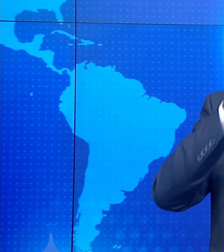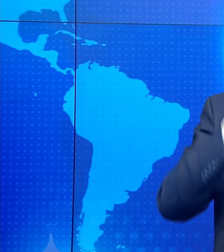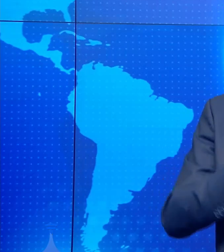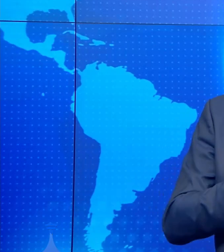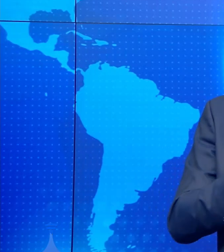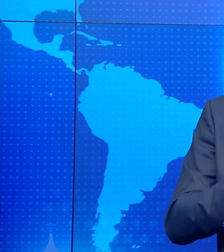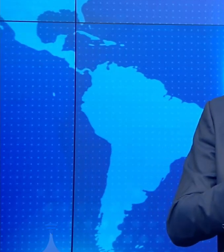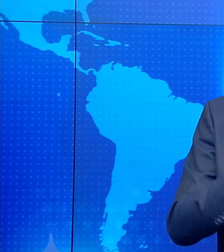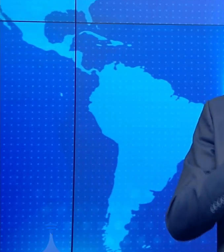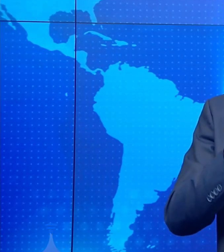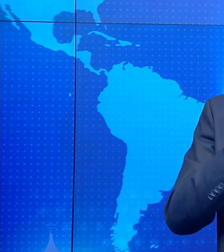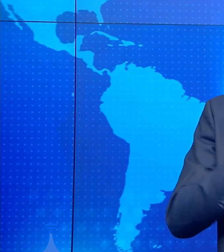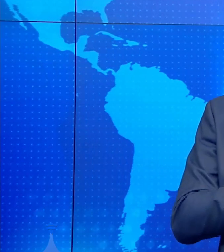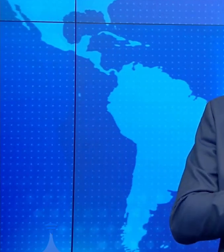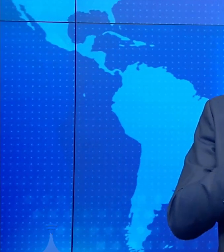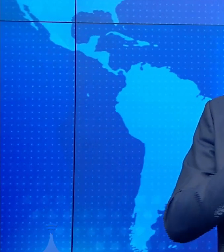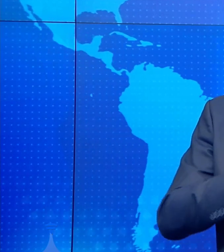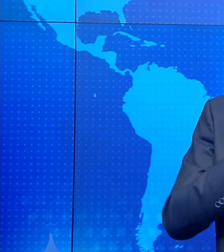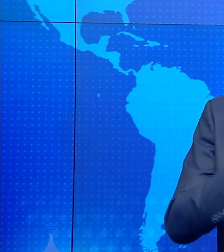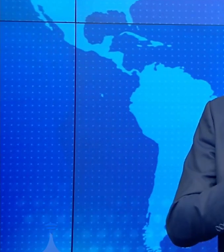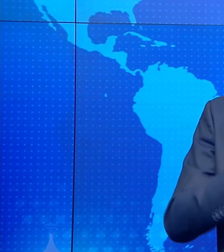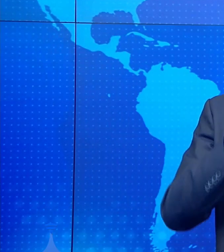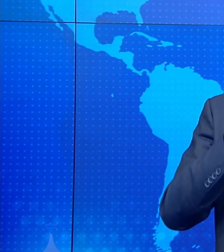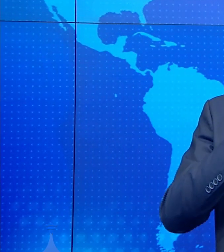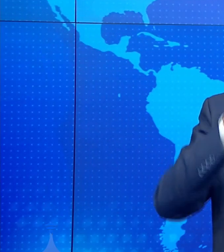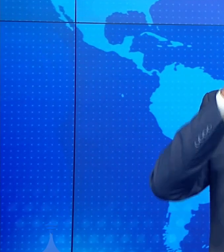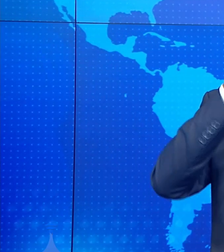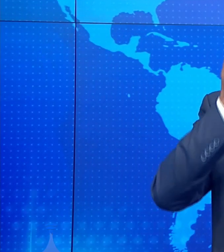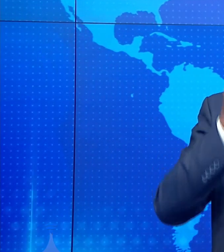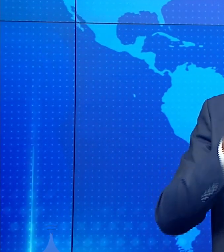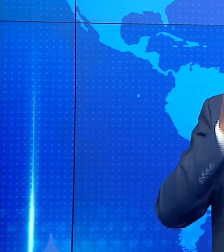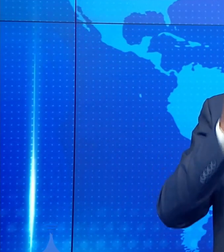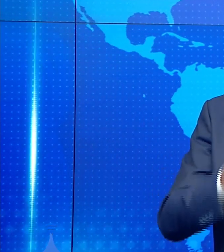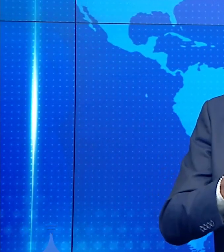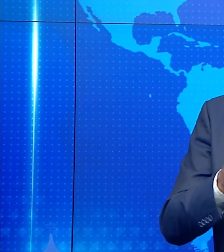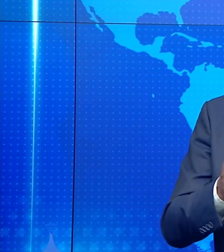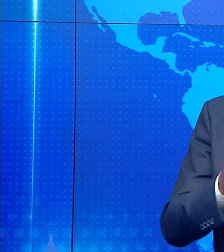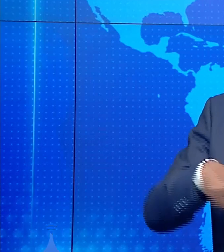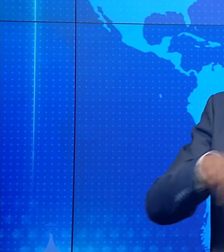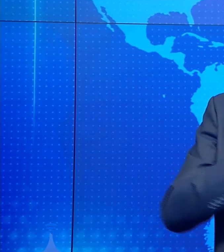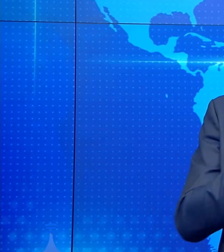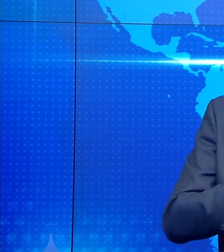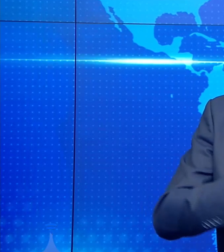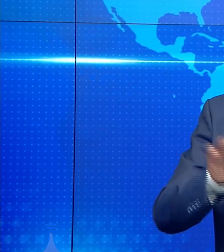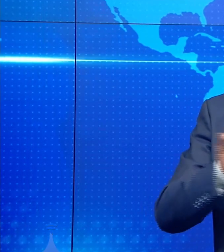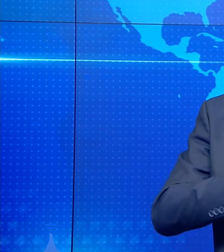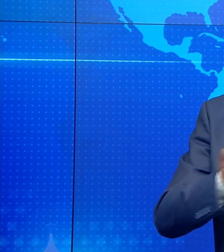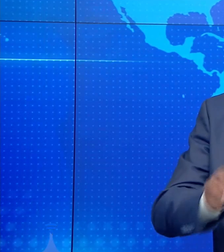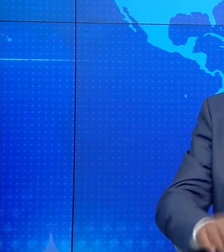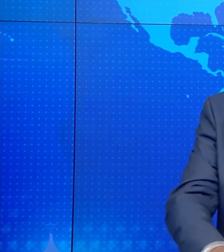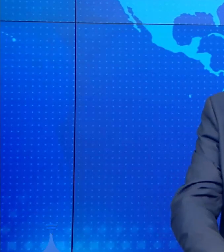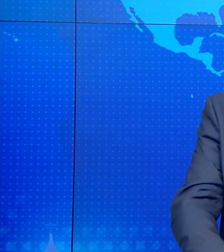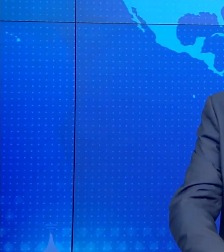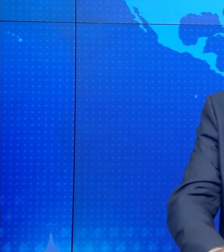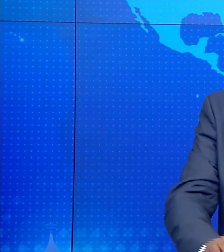የእምነቱ መምህራን ገለጹ። በኢቲቪ ወቅታዊ ፕሮግራም በሰሙነ ሕማማት አስተምህሮ ዙሪያ ውይይት